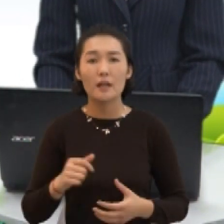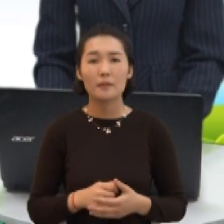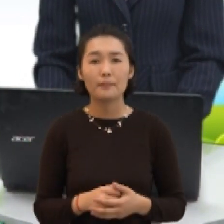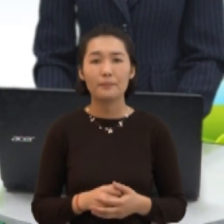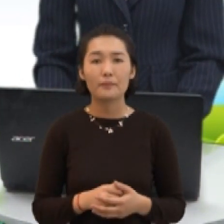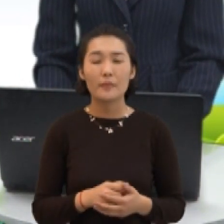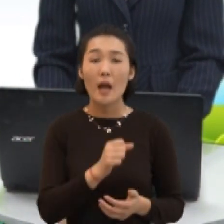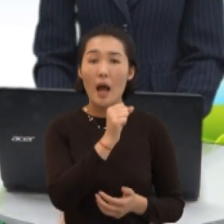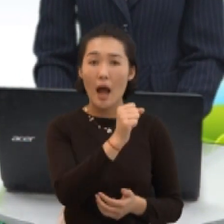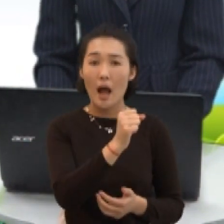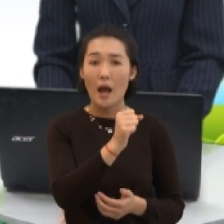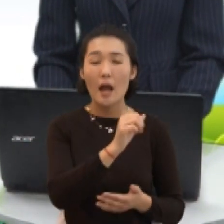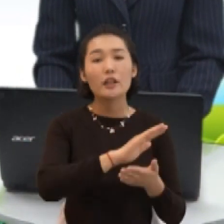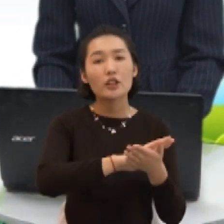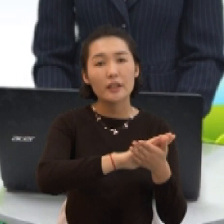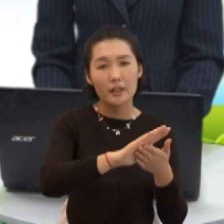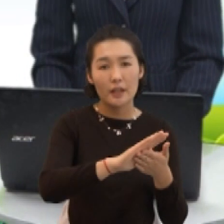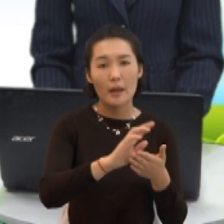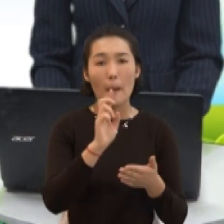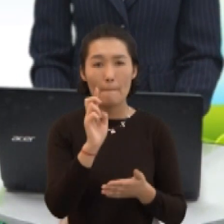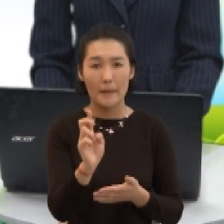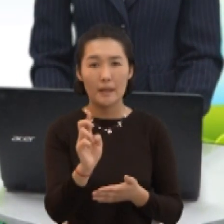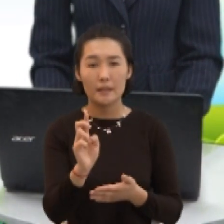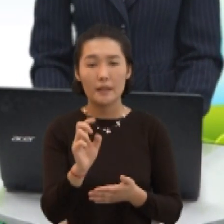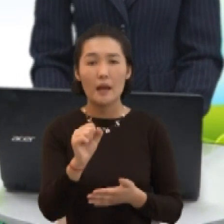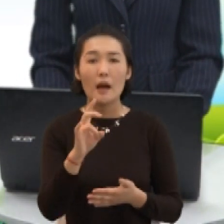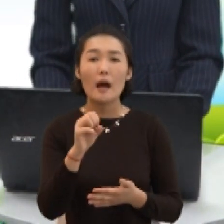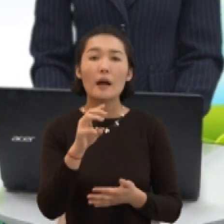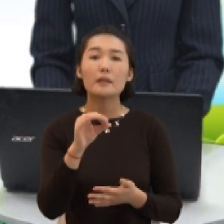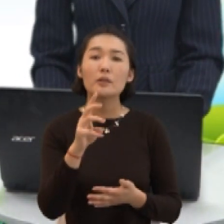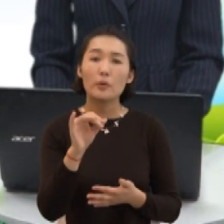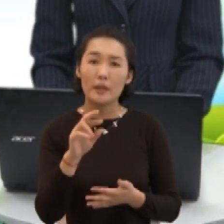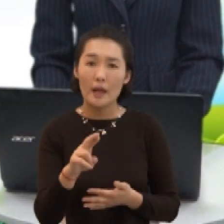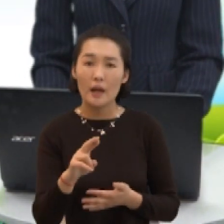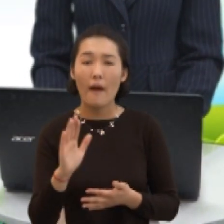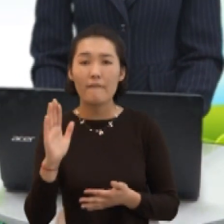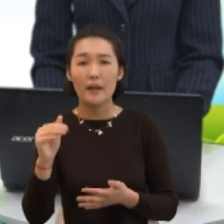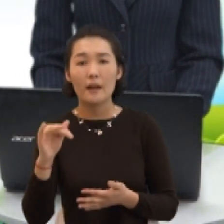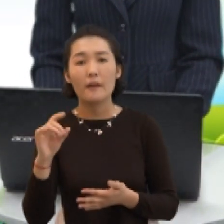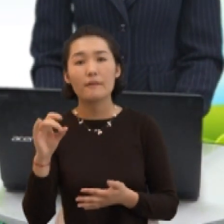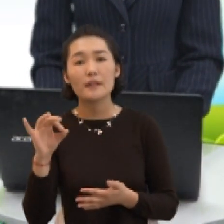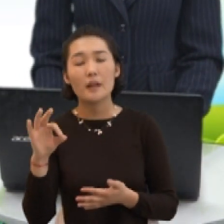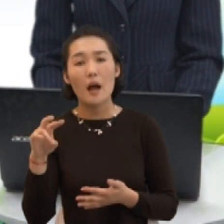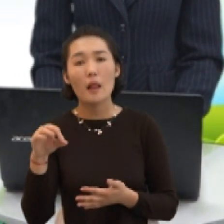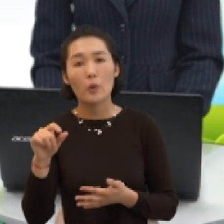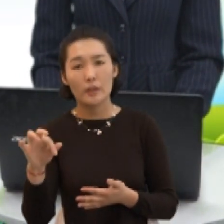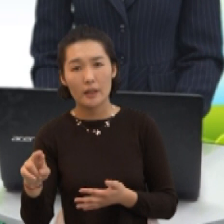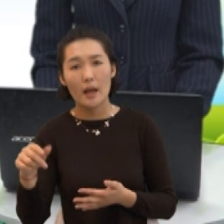А. Гигиена. Б. Анатомия. В. Физиология.